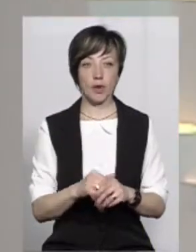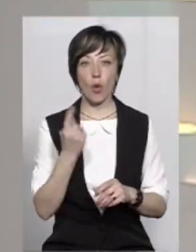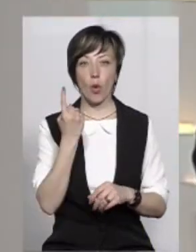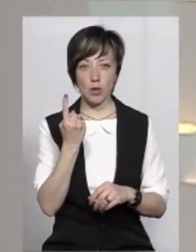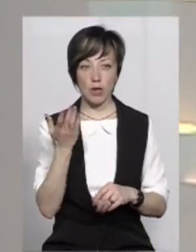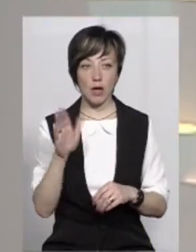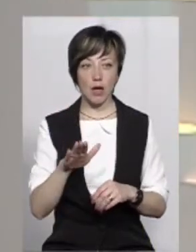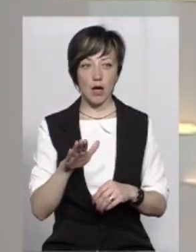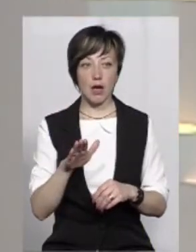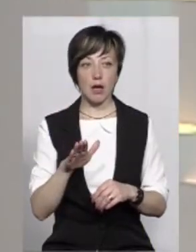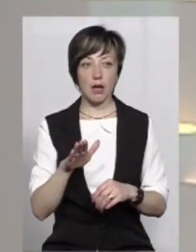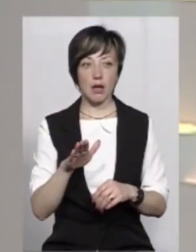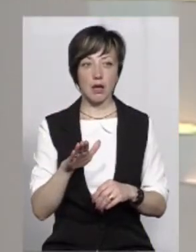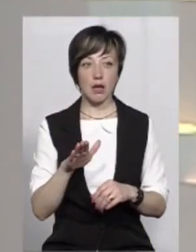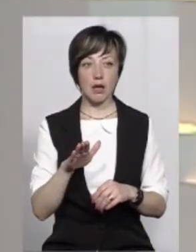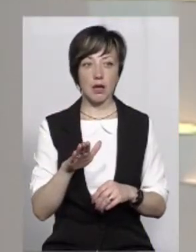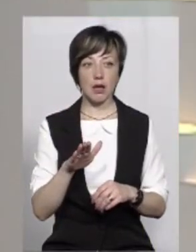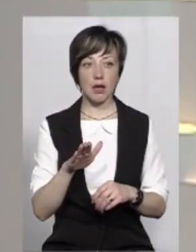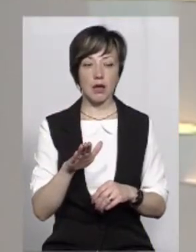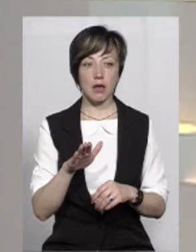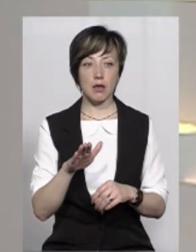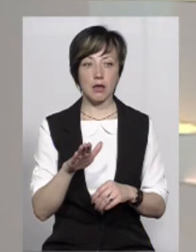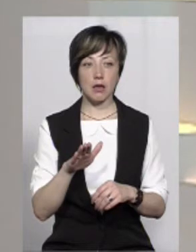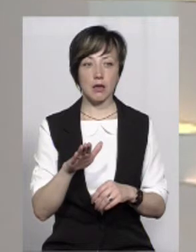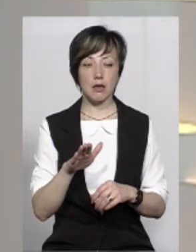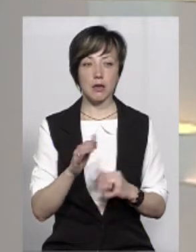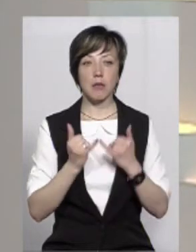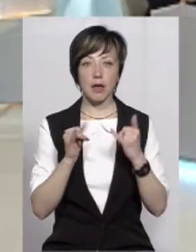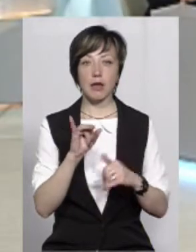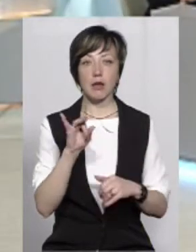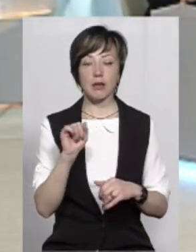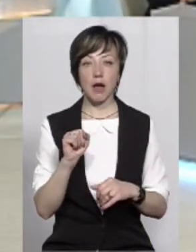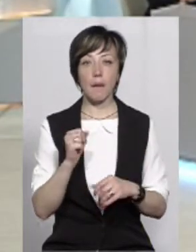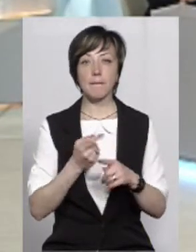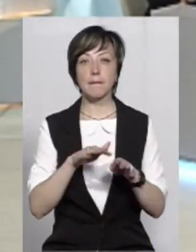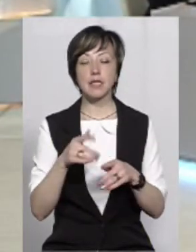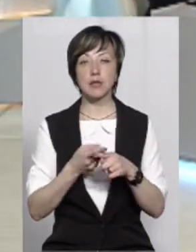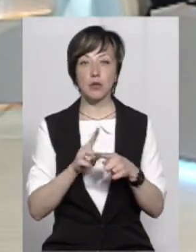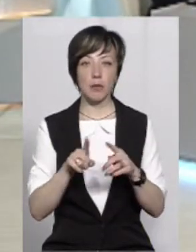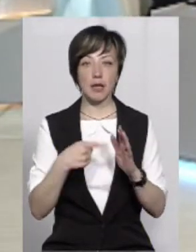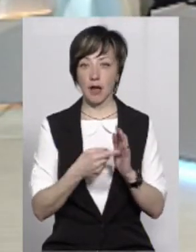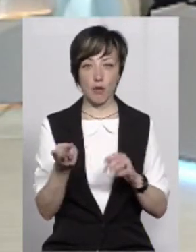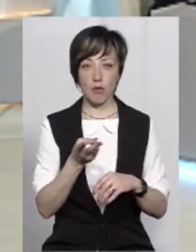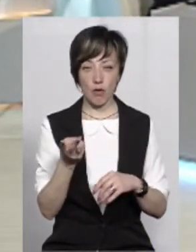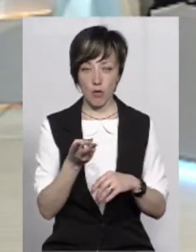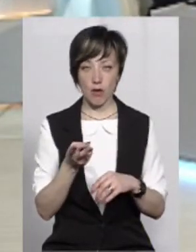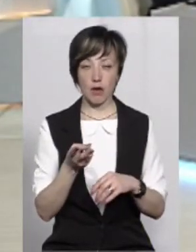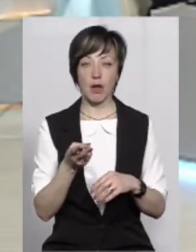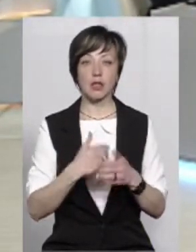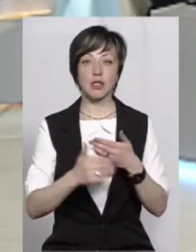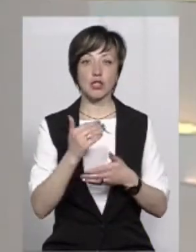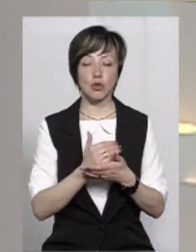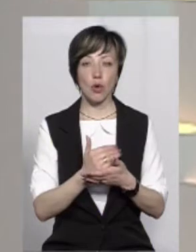Одна операція. Так. На одну тварину. А, пані Ірино, а після того, ну, питання до вас обох,